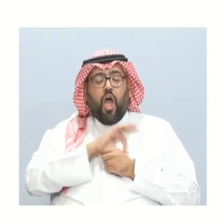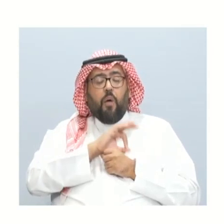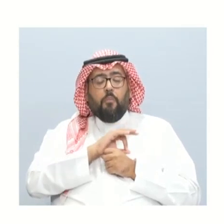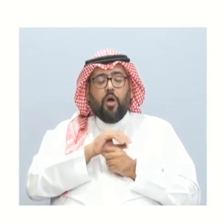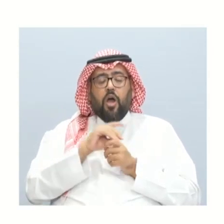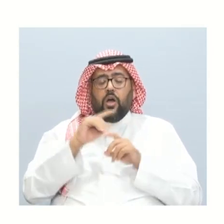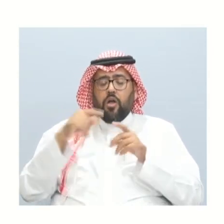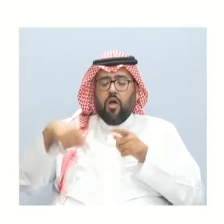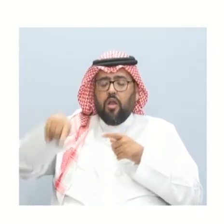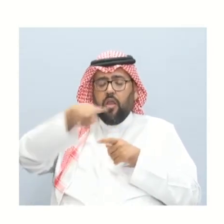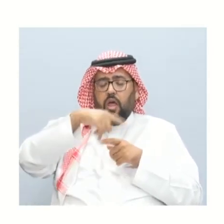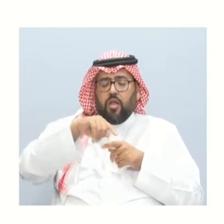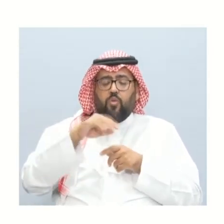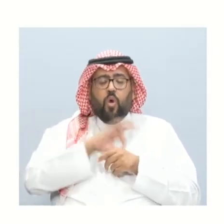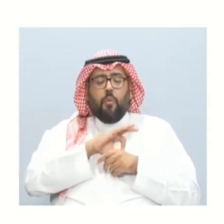واحبوه